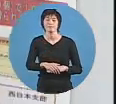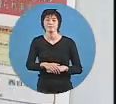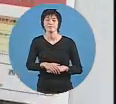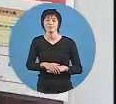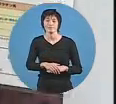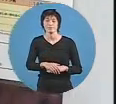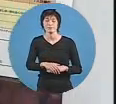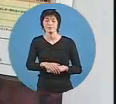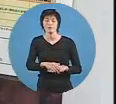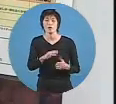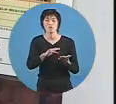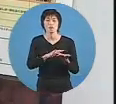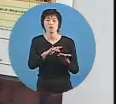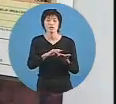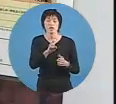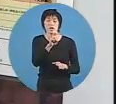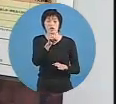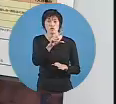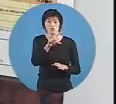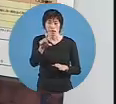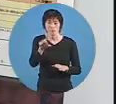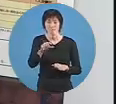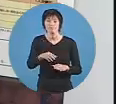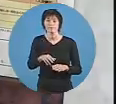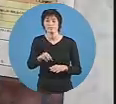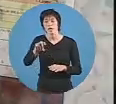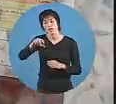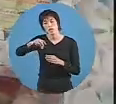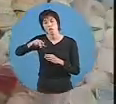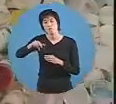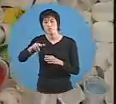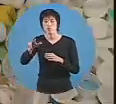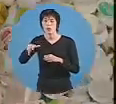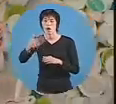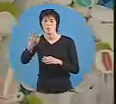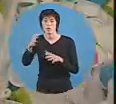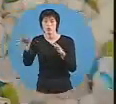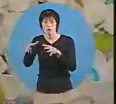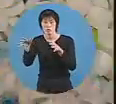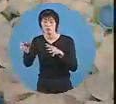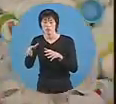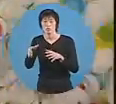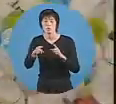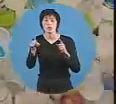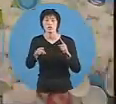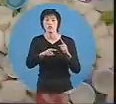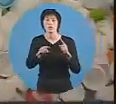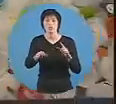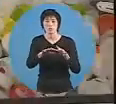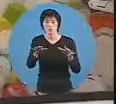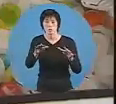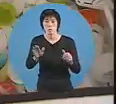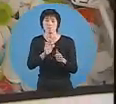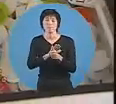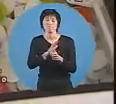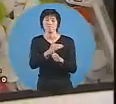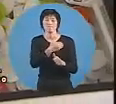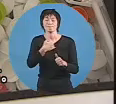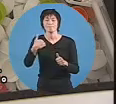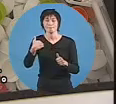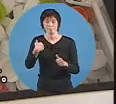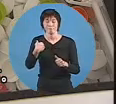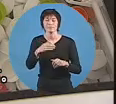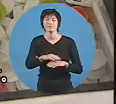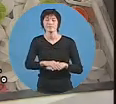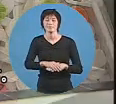ポリオワクチンは1人分20円、キャップ800個で1人の子どもの命が救えます。現